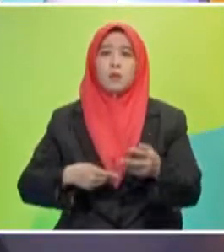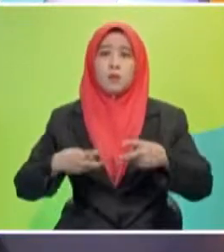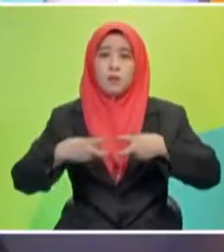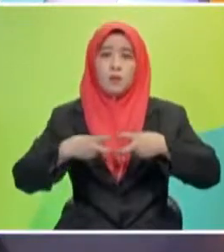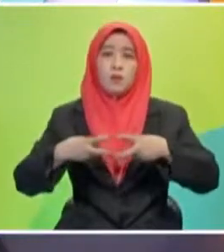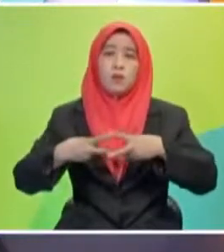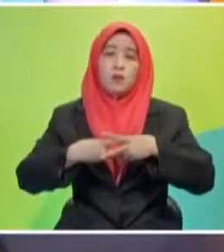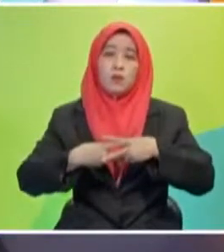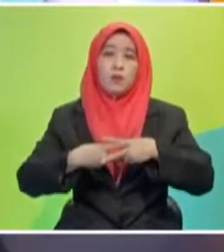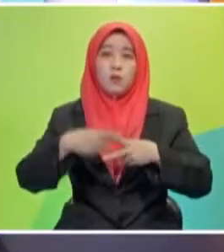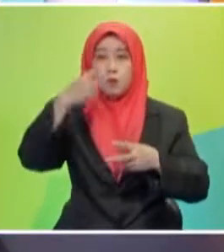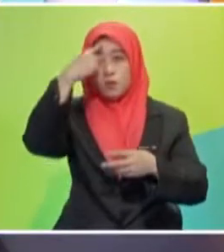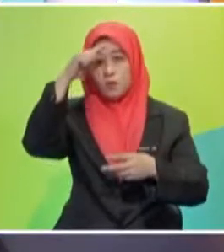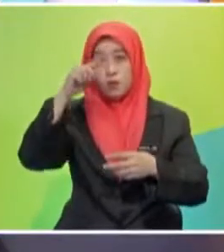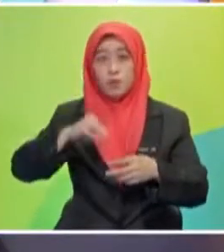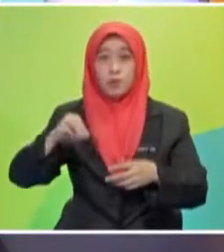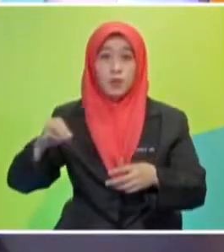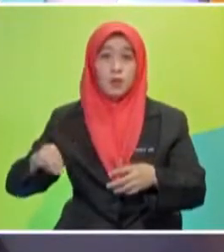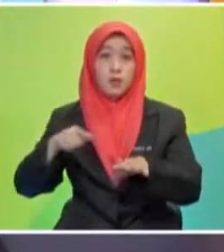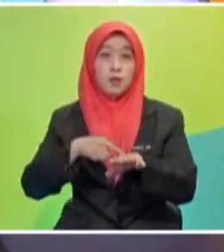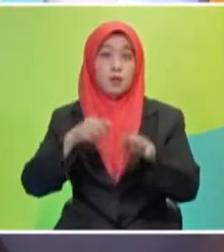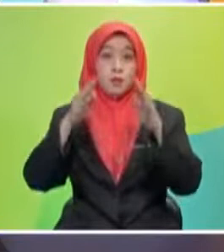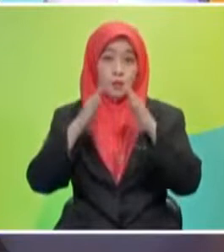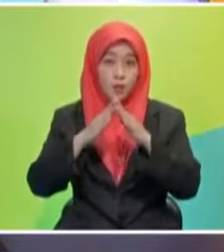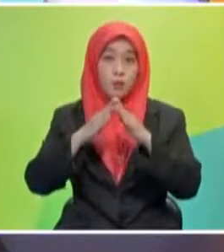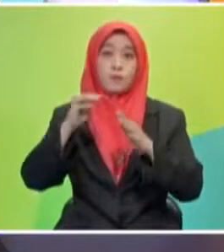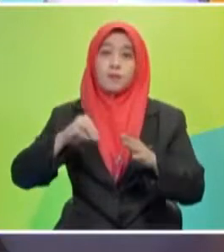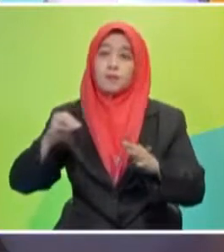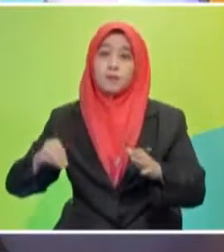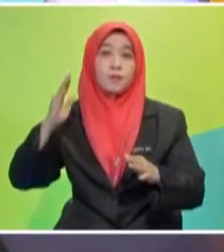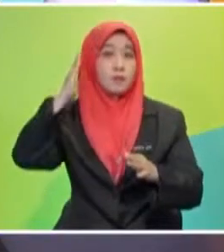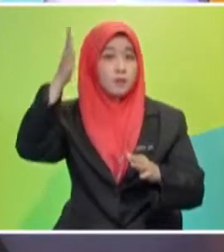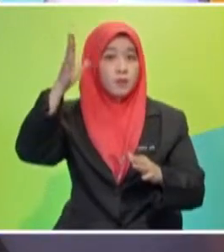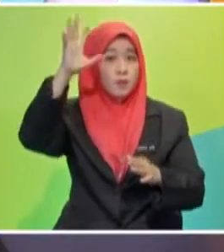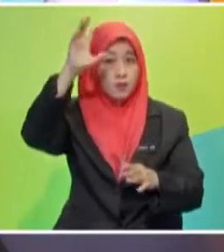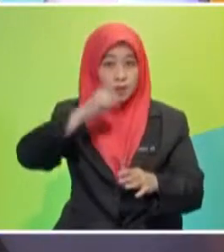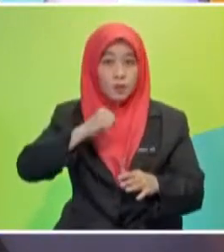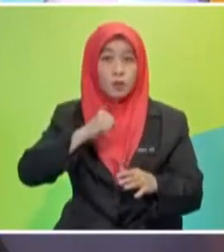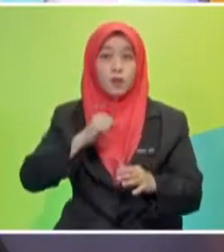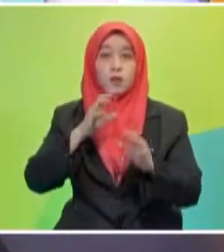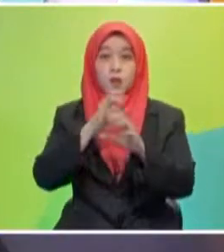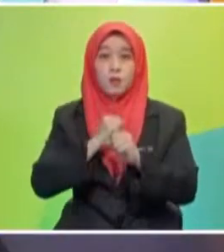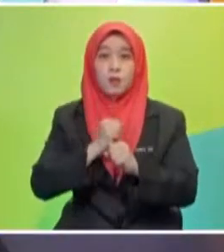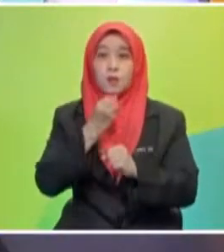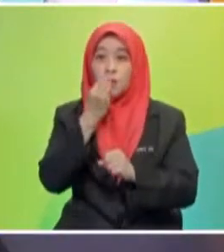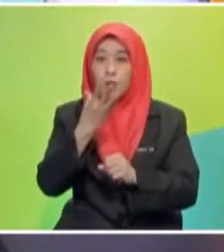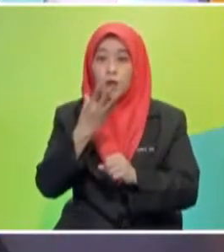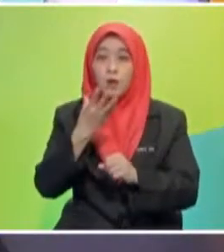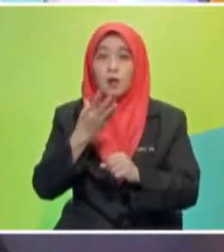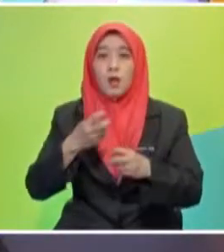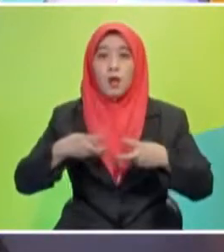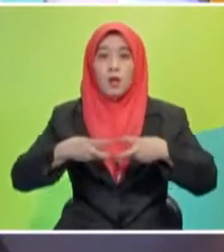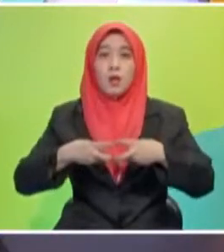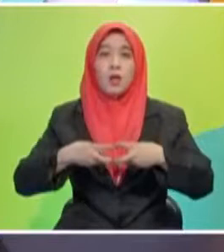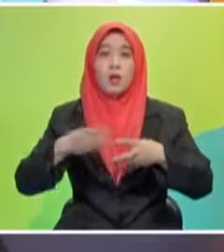untuk murid-murid di rumah memuliakan mencapai dapat menyatukan eliminated from mechanical itu yang pertama